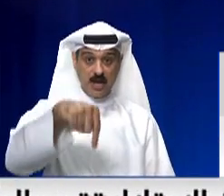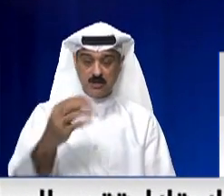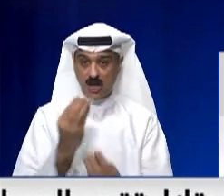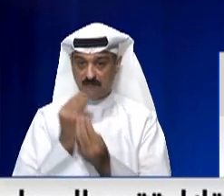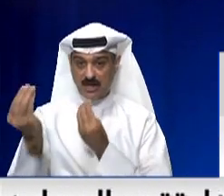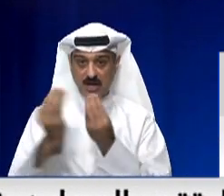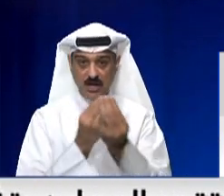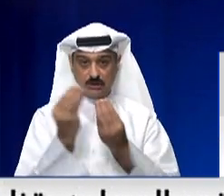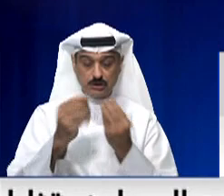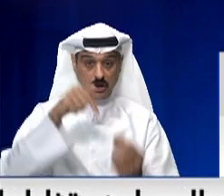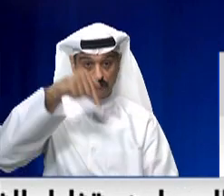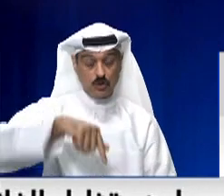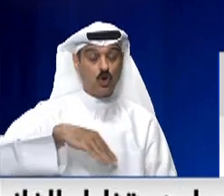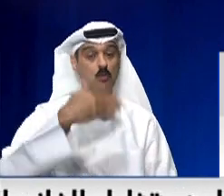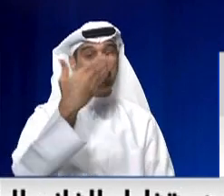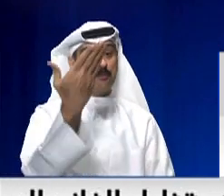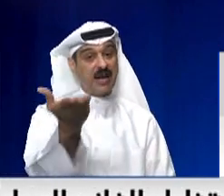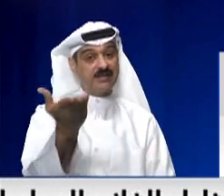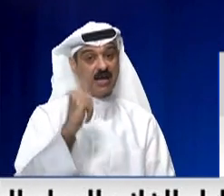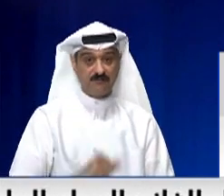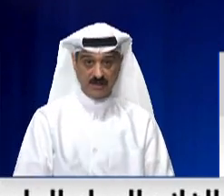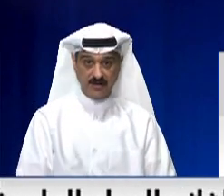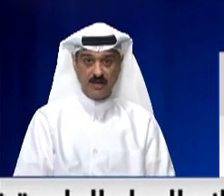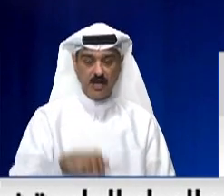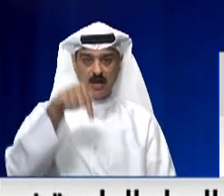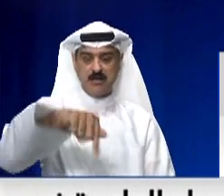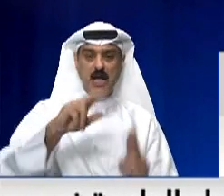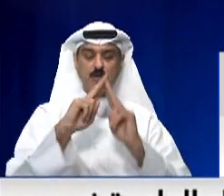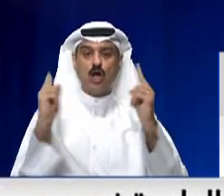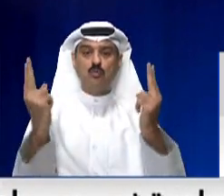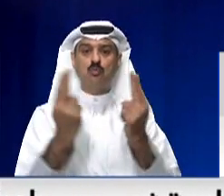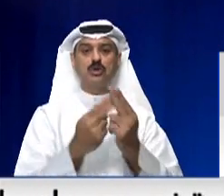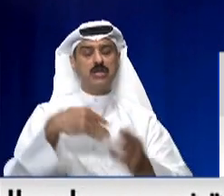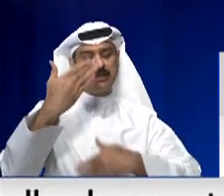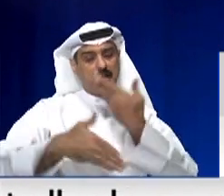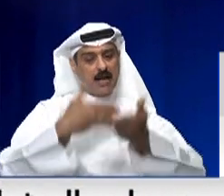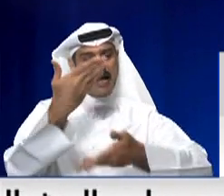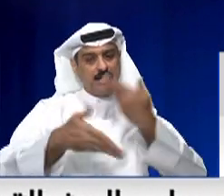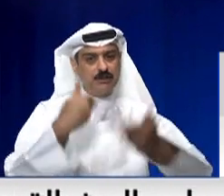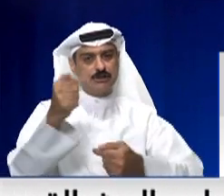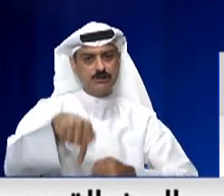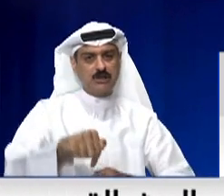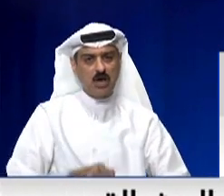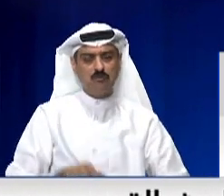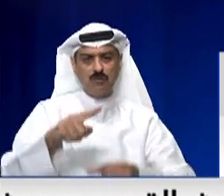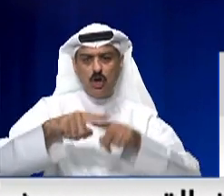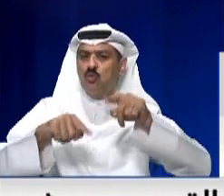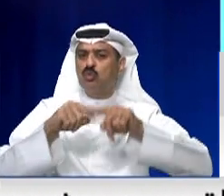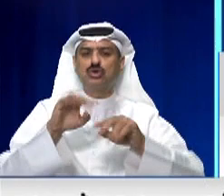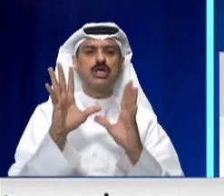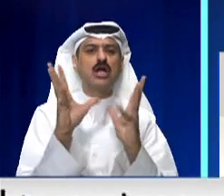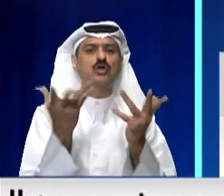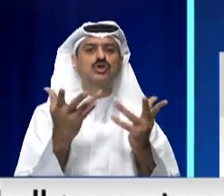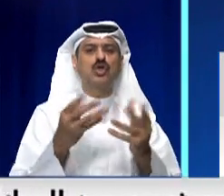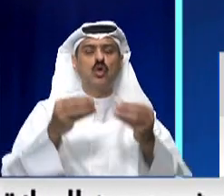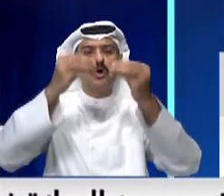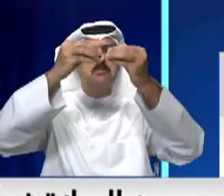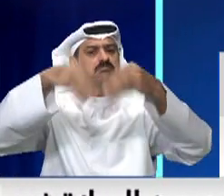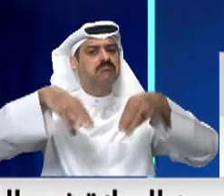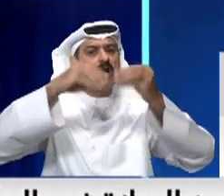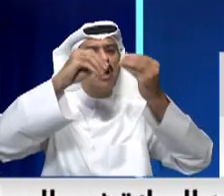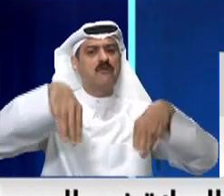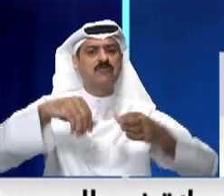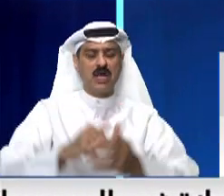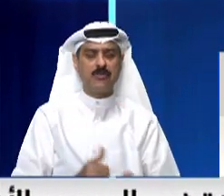اليوم والغد مرن، مشيرا إلى أن المنتدى يساهم في تحديد العقبات ووضع الحلول لمعالجة